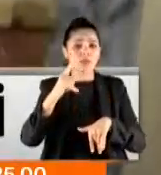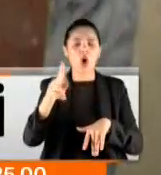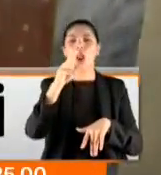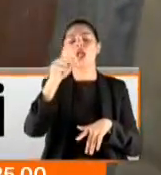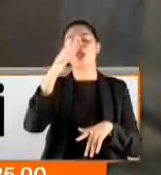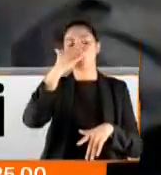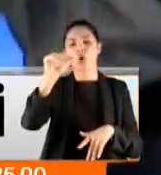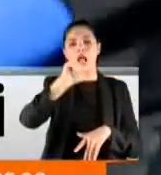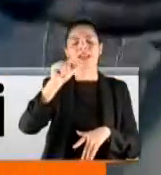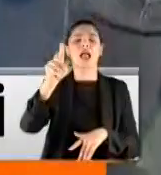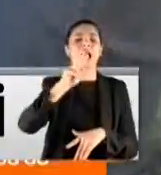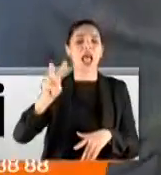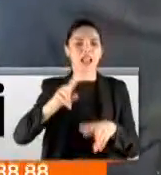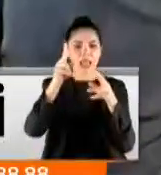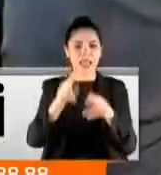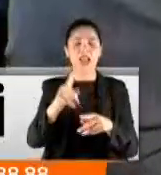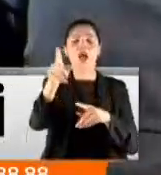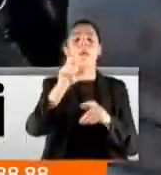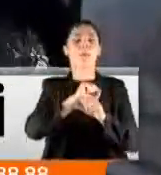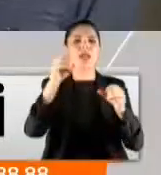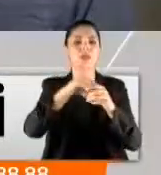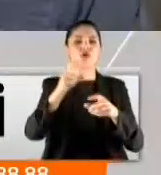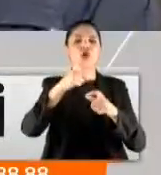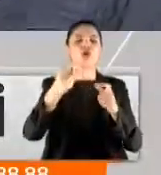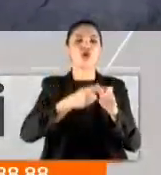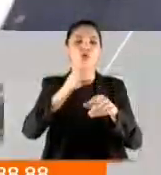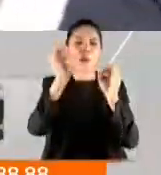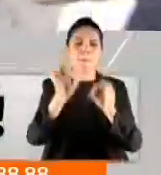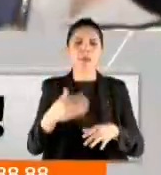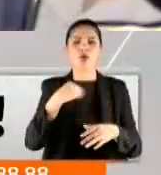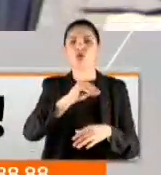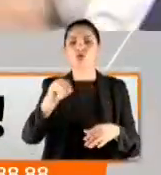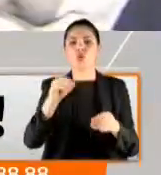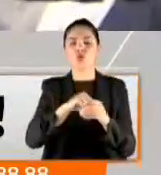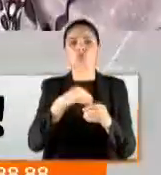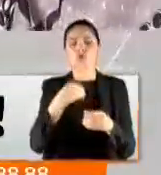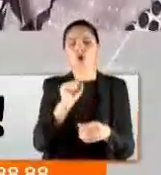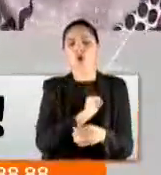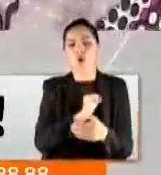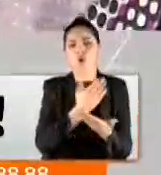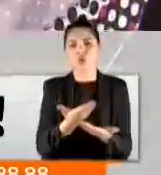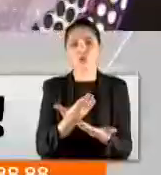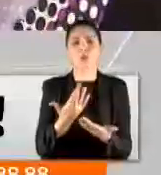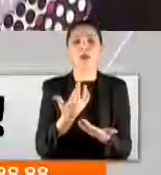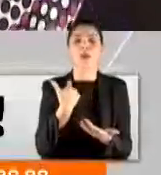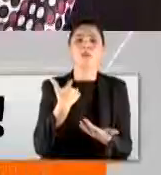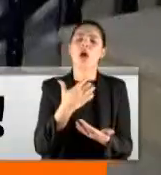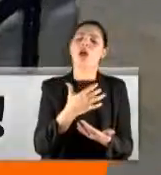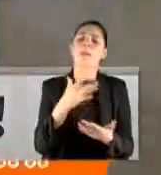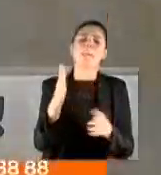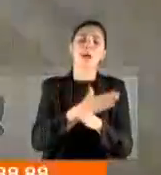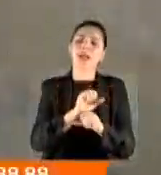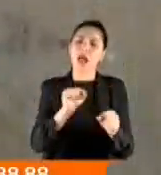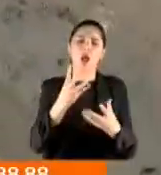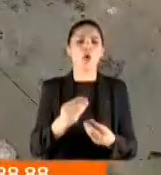elektriği kesildi. Patlamayla ilgili soruşturma başlatıldı. Çoluğumuz çocuğumuz için kurtar. Kendimiz için değil de. Gelen mala gelsin, cana gelmesin.